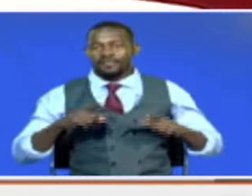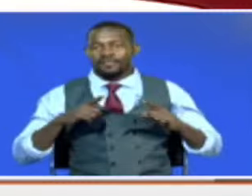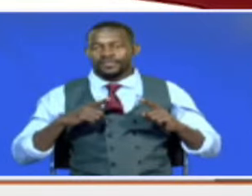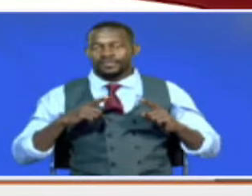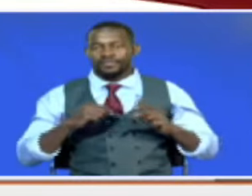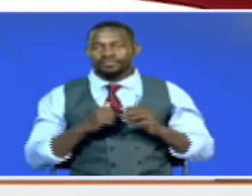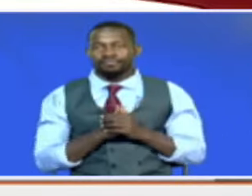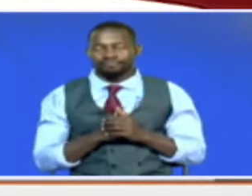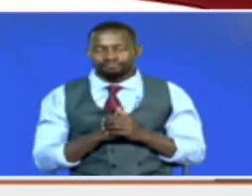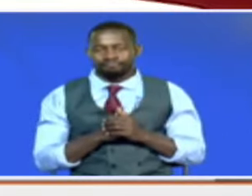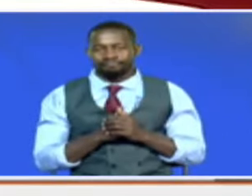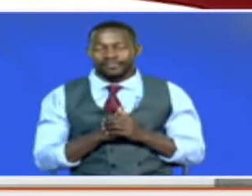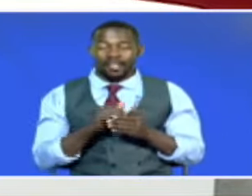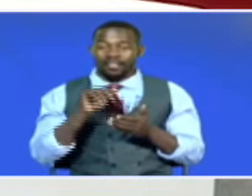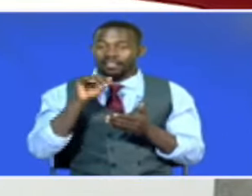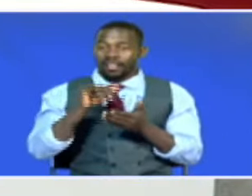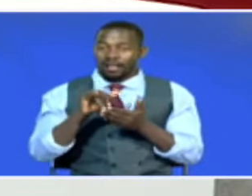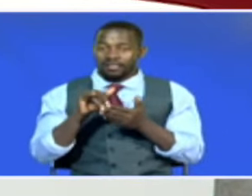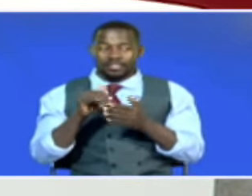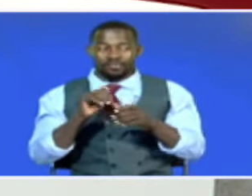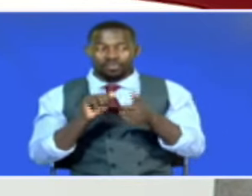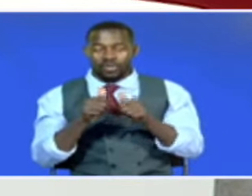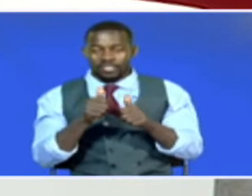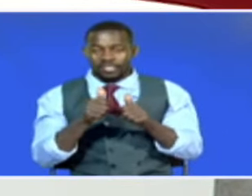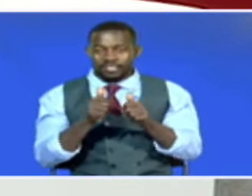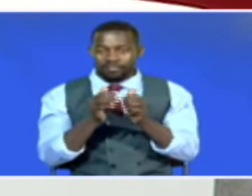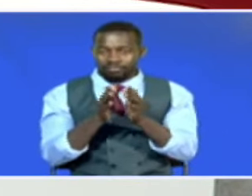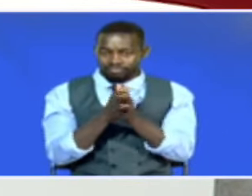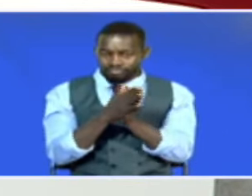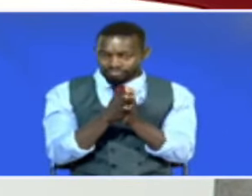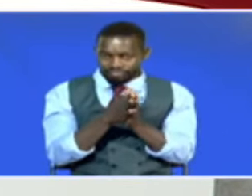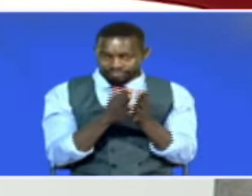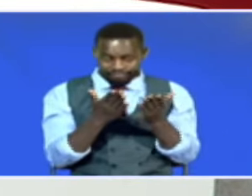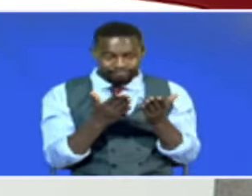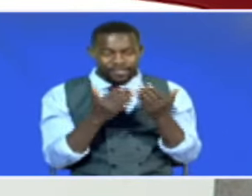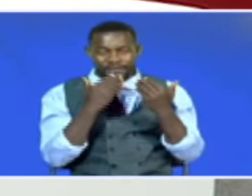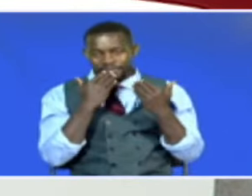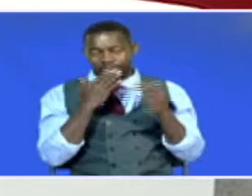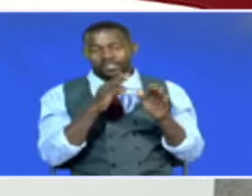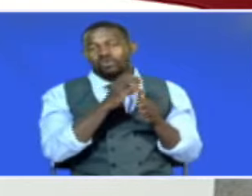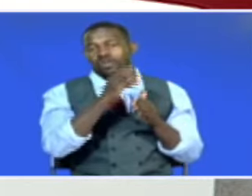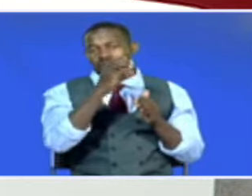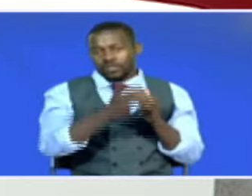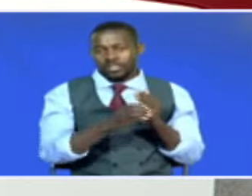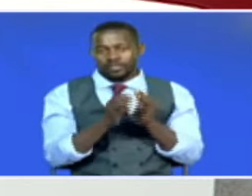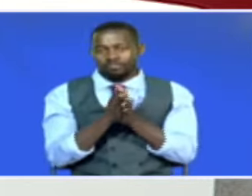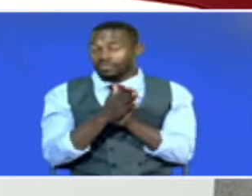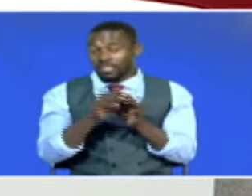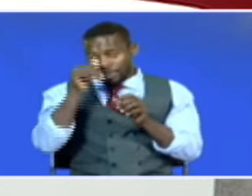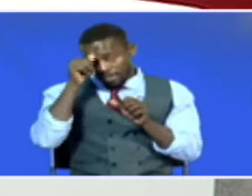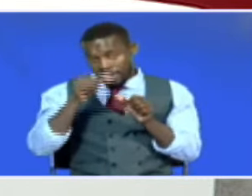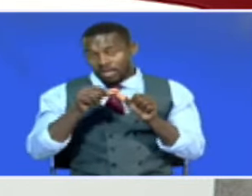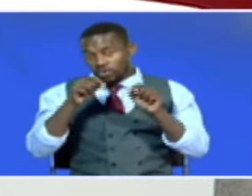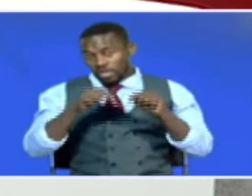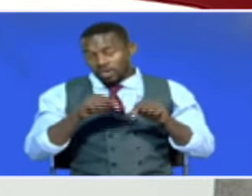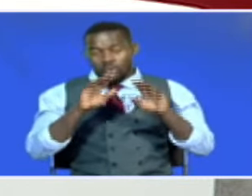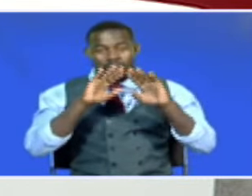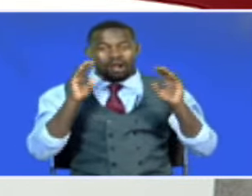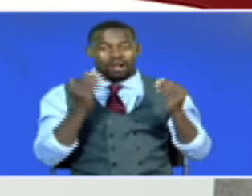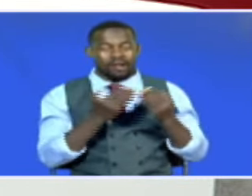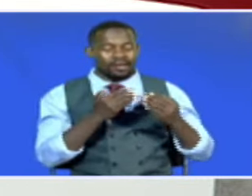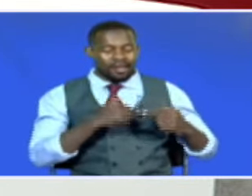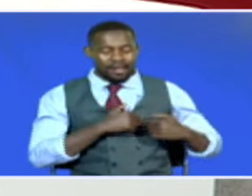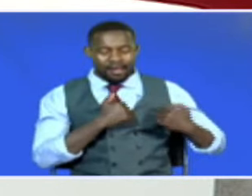Nam, bila shaka na taarifa hiyo ya michezo ya uendeshaji baiskeli pia inatoa hamasa, ikiwa leo ni siku ya moyo duniani, kwamba huwezi kufanya michezo,